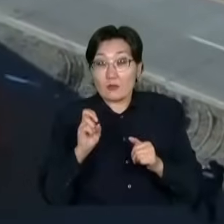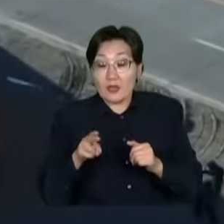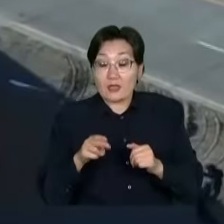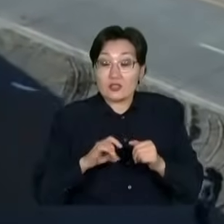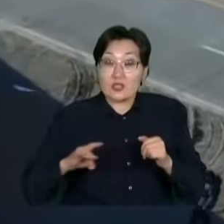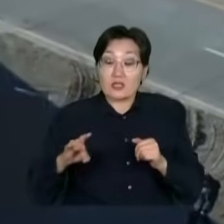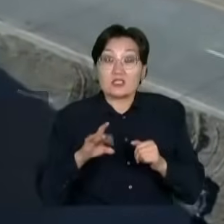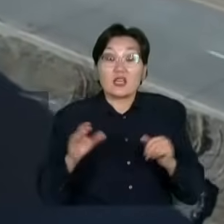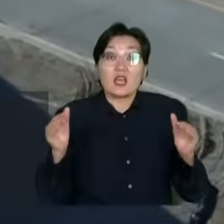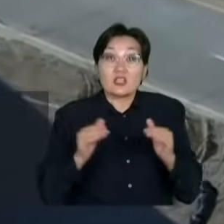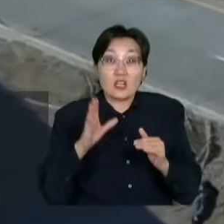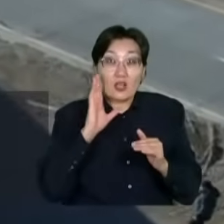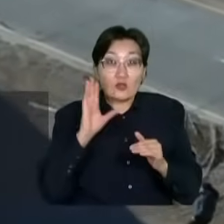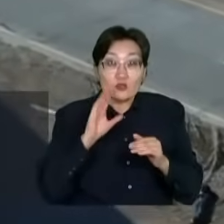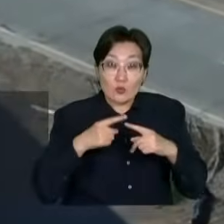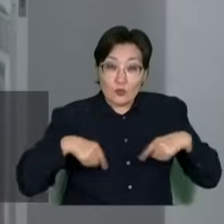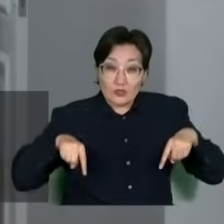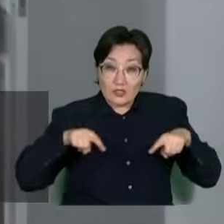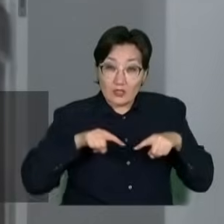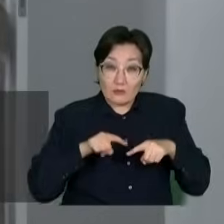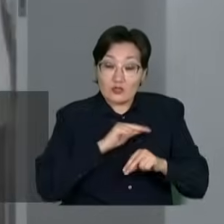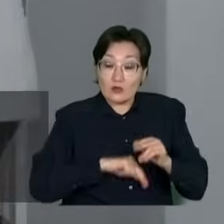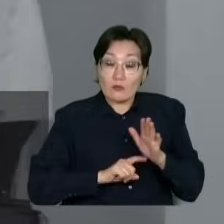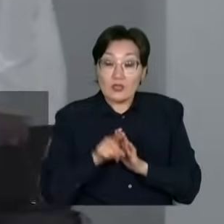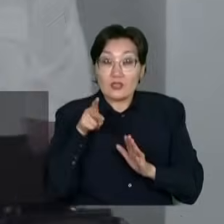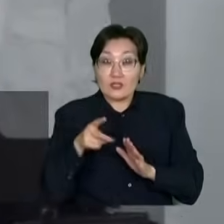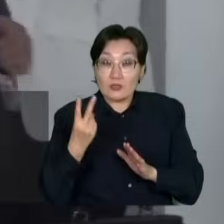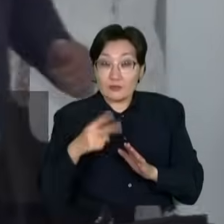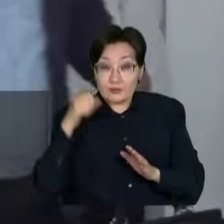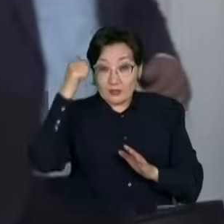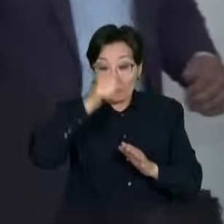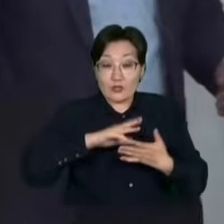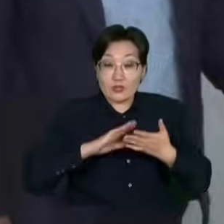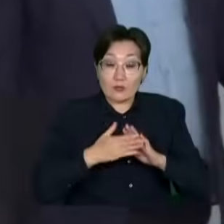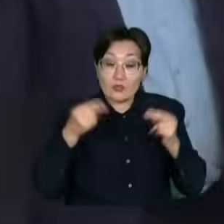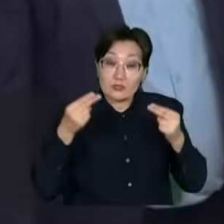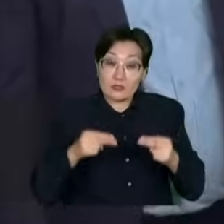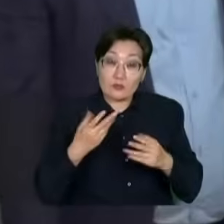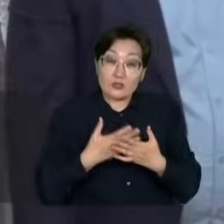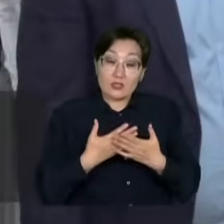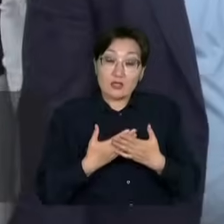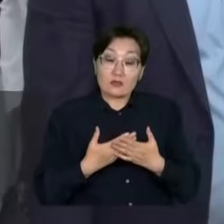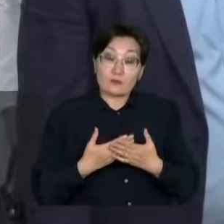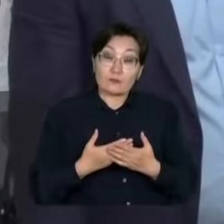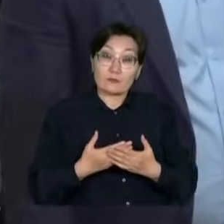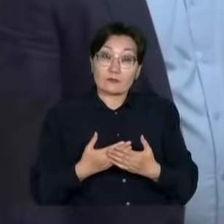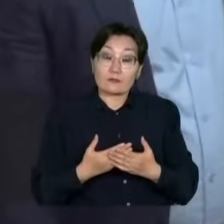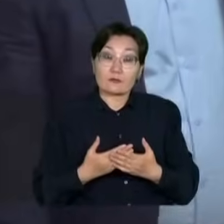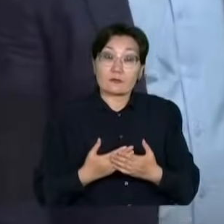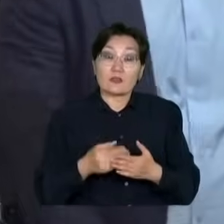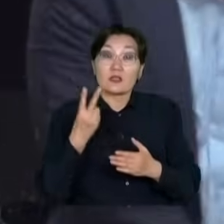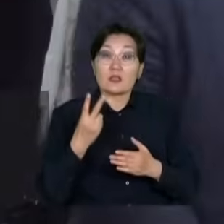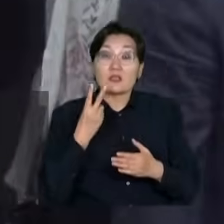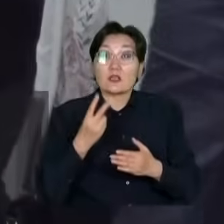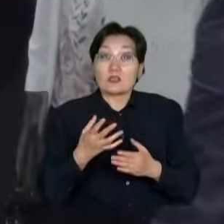шағын су электр станциясы да жұмысын бастаған. 2023 жылы біраз келісімшарттарға қол қойылып, мысалға келетін болсақ, екінші